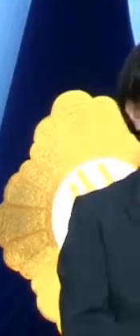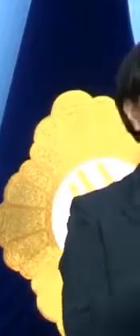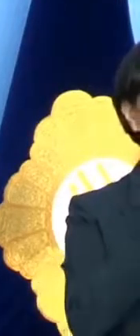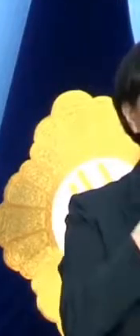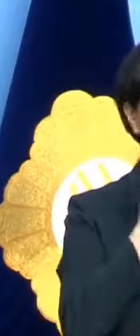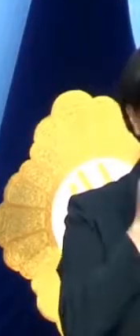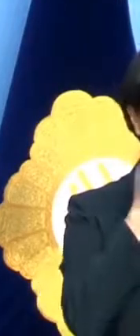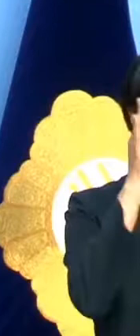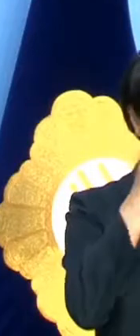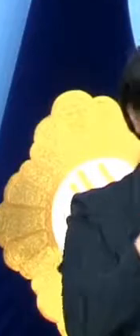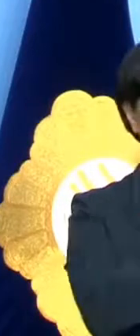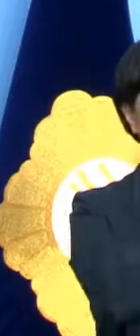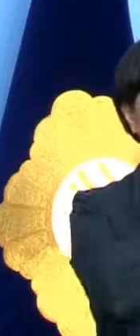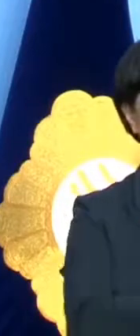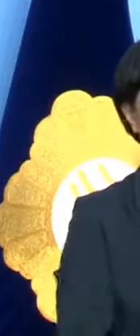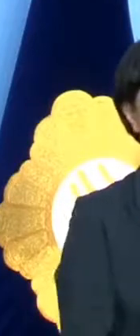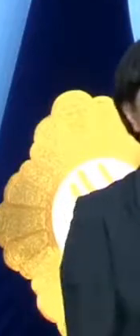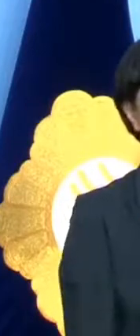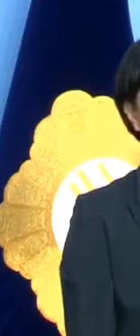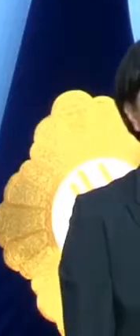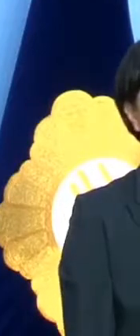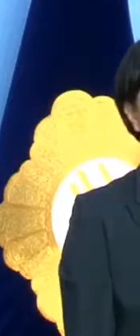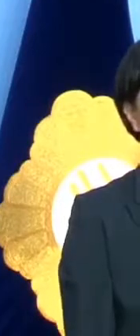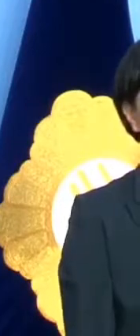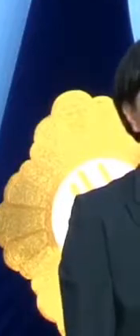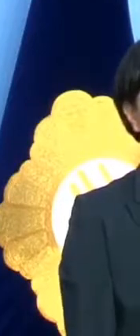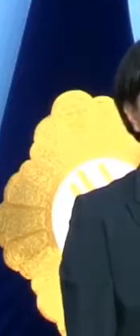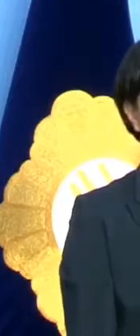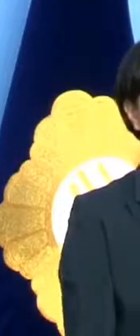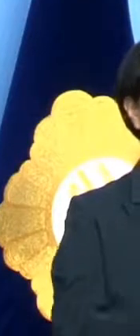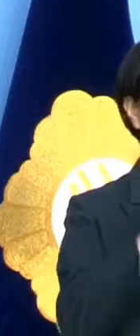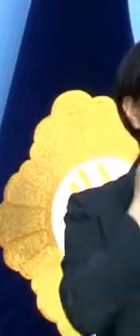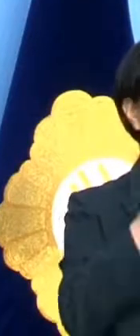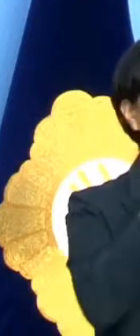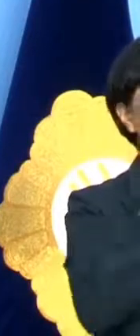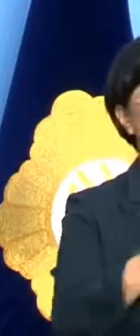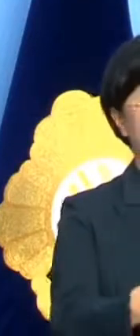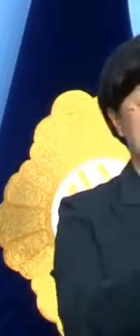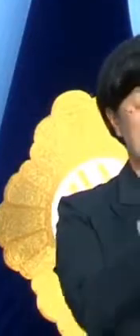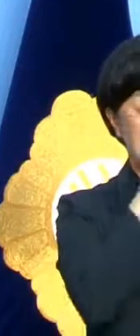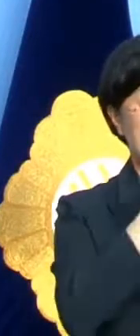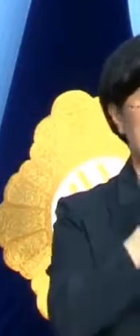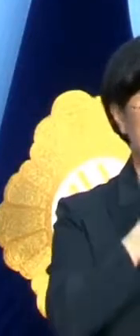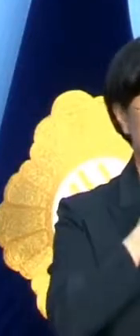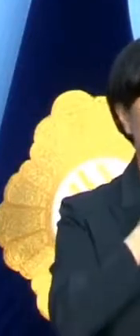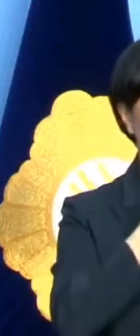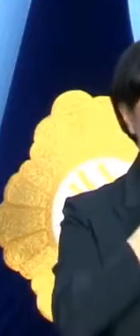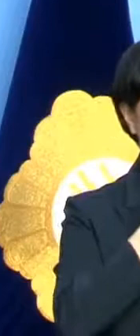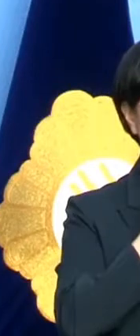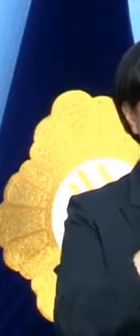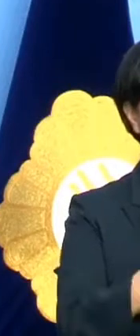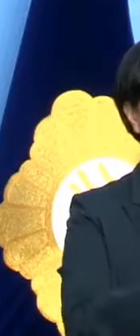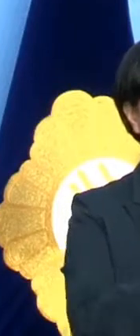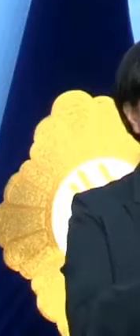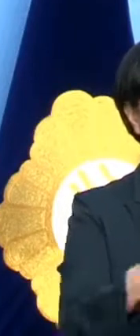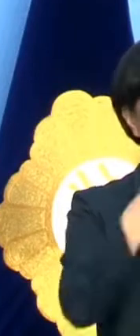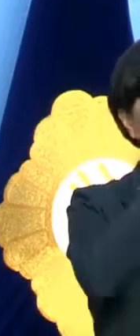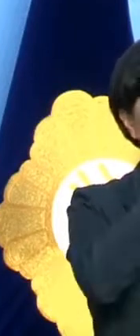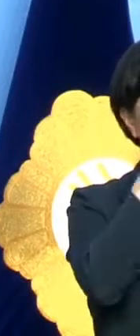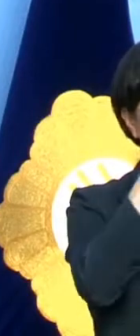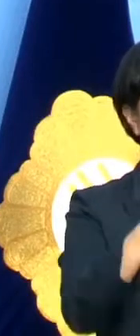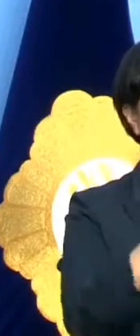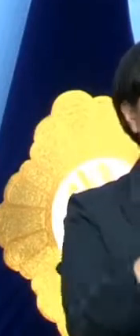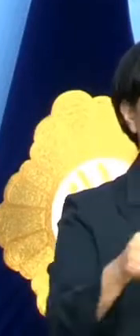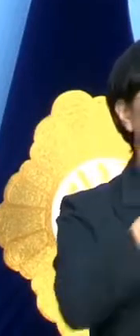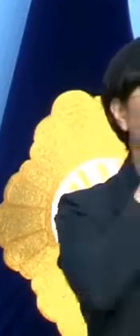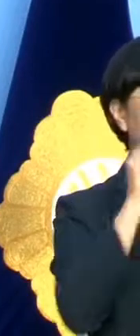요청이 되고 있습니다 광범위하고 도 심각한 피해로 인해서 예산과 인력이 이 라칸